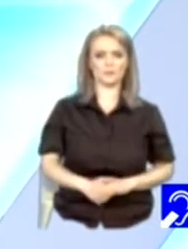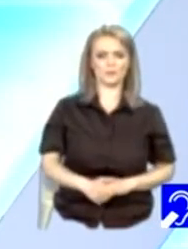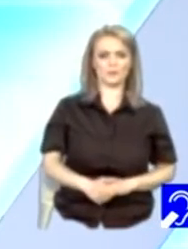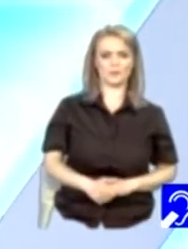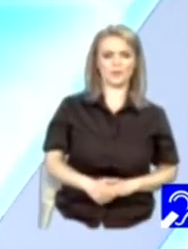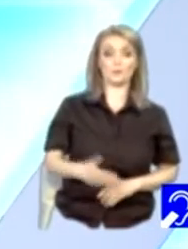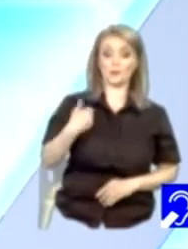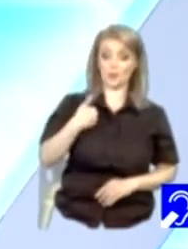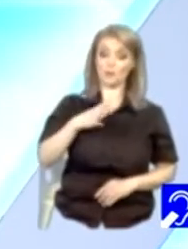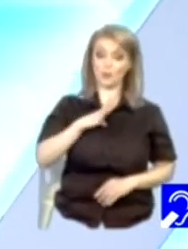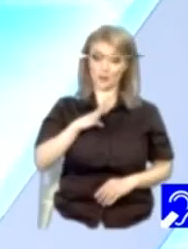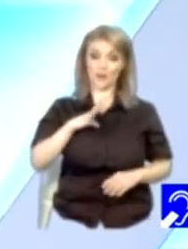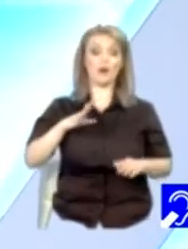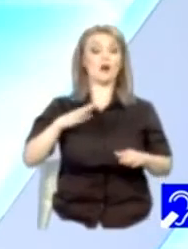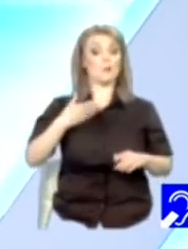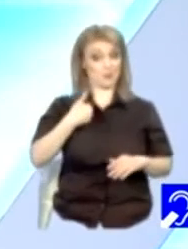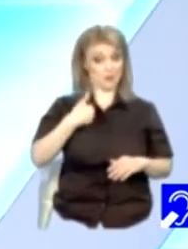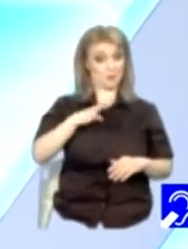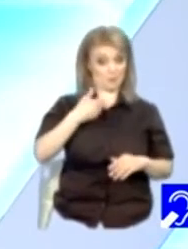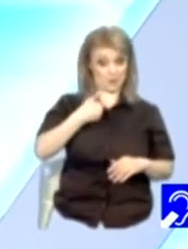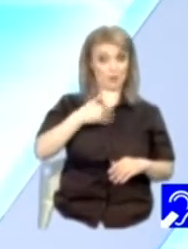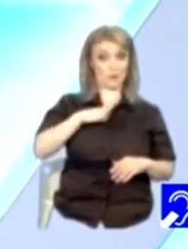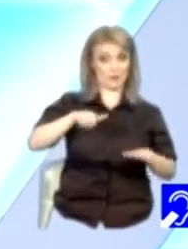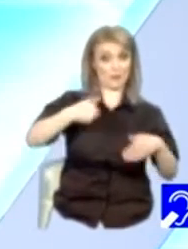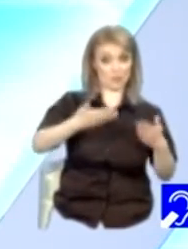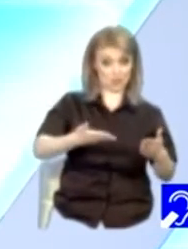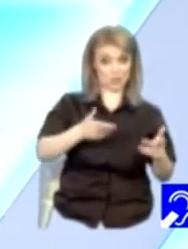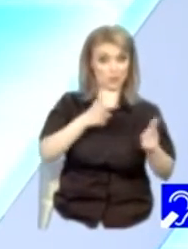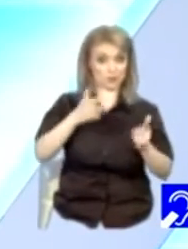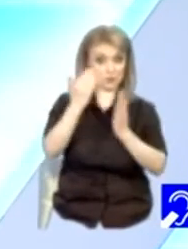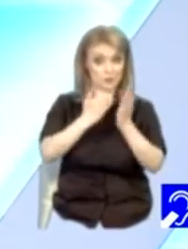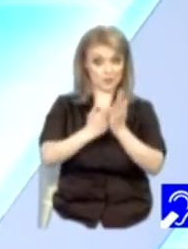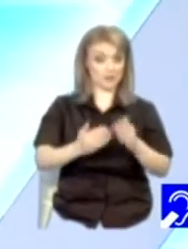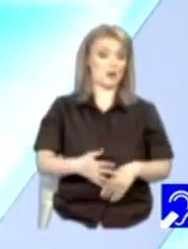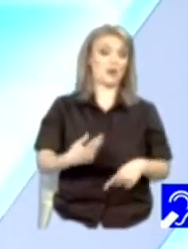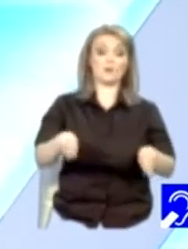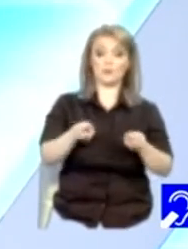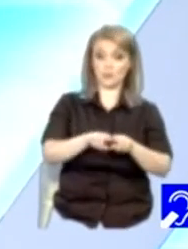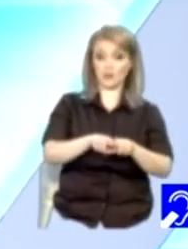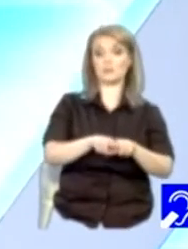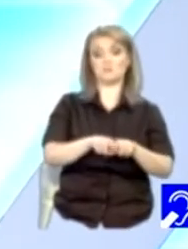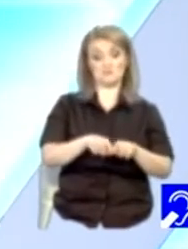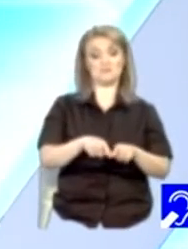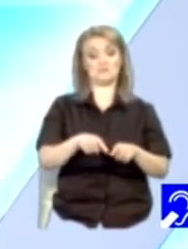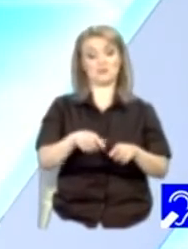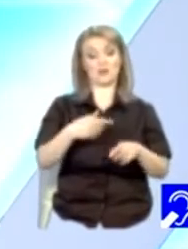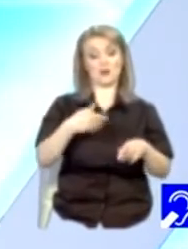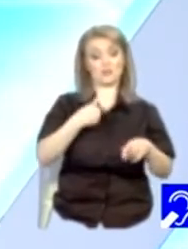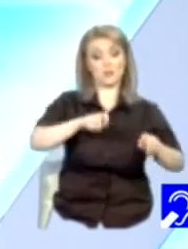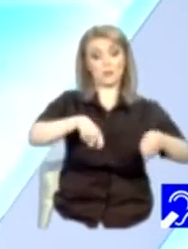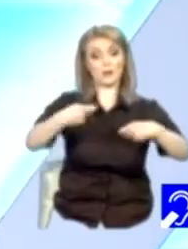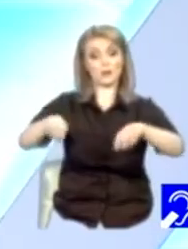pentru că mi s-a propus să deschid lista și noi prin asta transmitem mesajul foarte clar